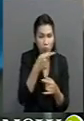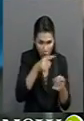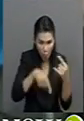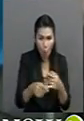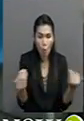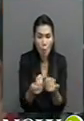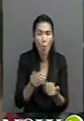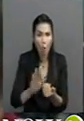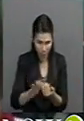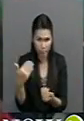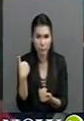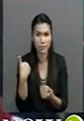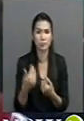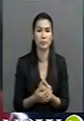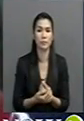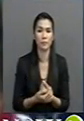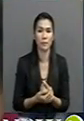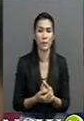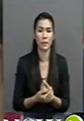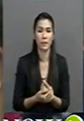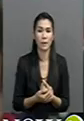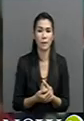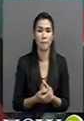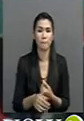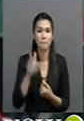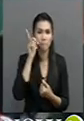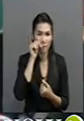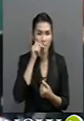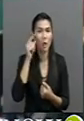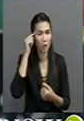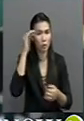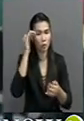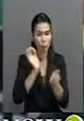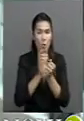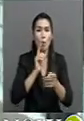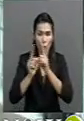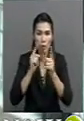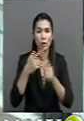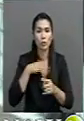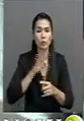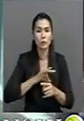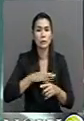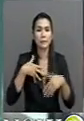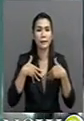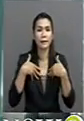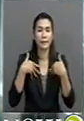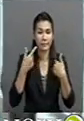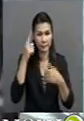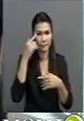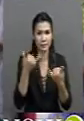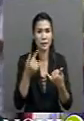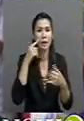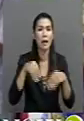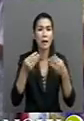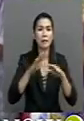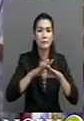คุณธัญญนันท์ด้วย ครับเห็นบอกว่าคุณแม่ก็ได้คุยตำรวจแล้วค่อนข้างสบายใจนะว่าการทำงานเนี่ยน่าจะเป็นไปอย่าง